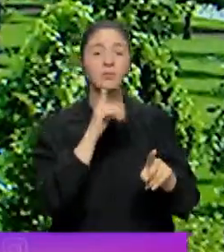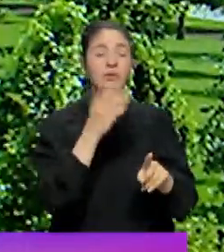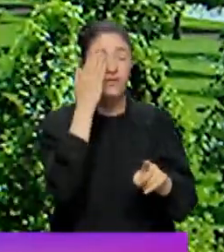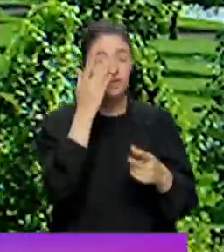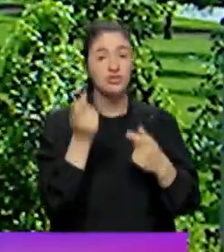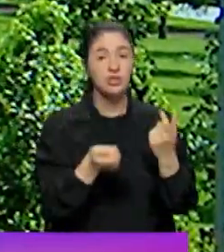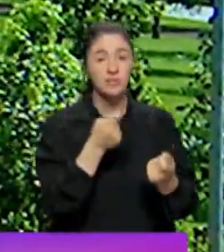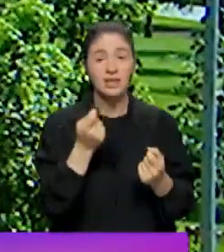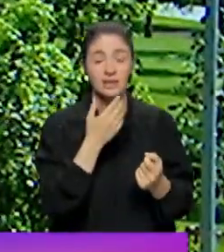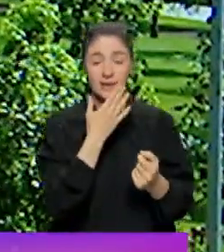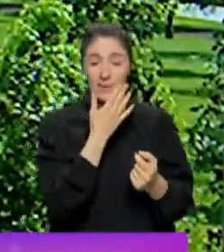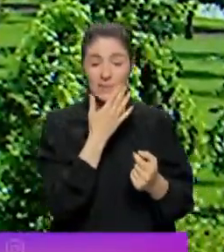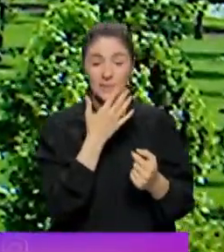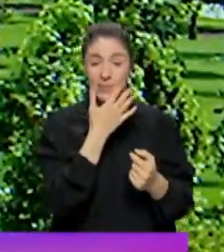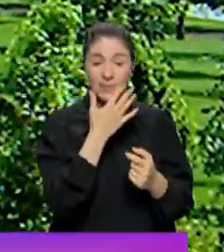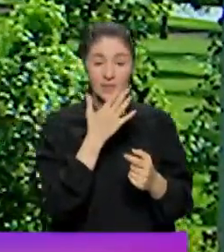yoksulluk çalışmalarındaki